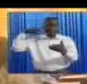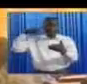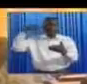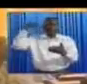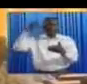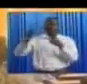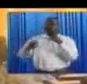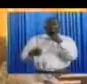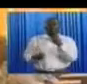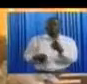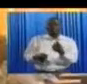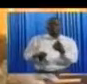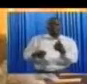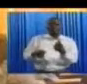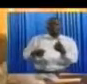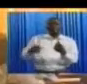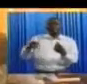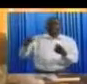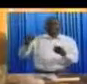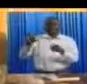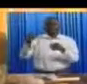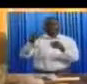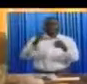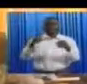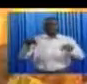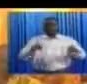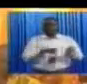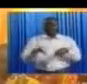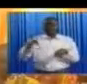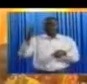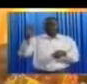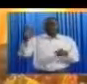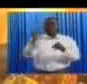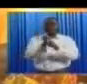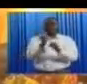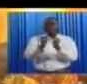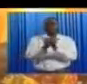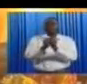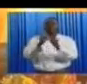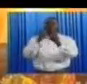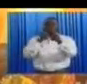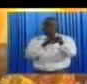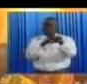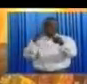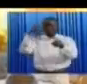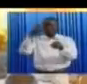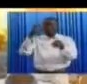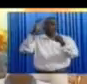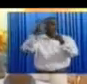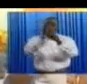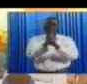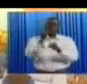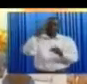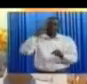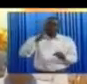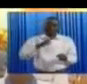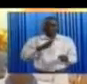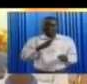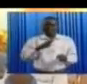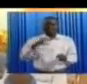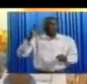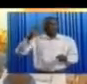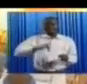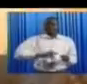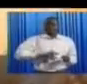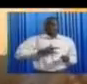auraient déclaré avoir connaissance de violences faites à une femme sous la menace d'une arme à Ouagadougou. Il y a donc lieu d'agir. La